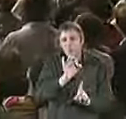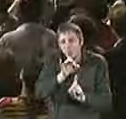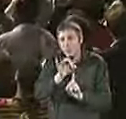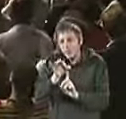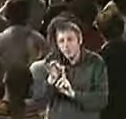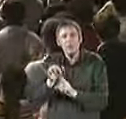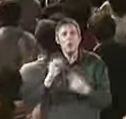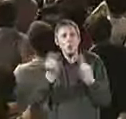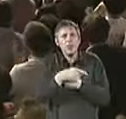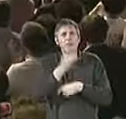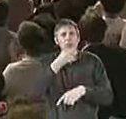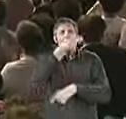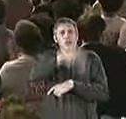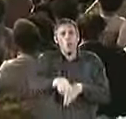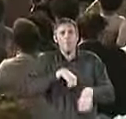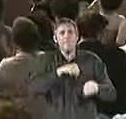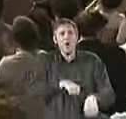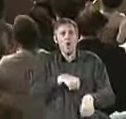de sa route.